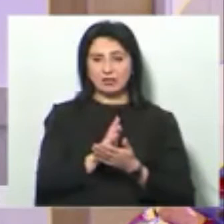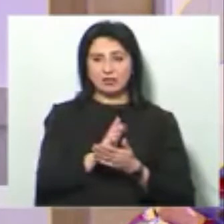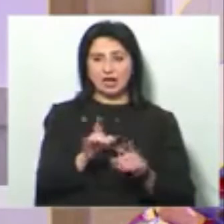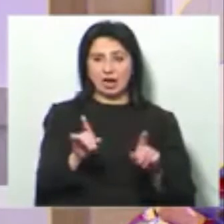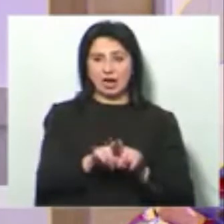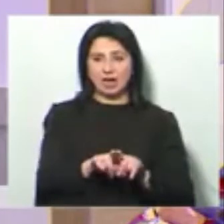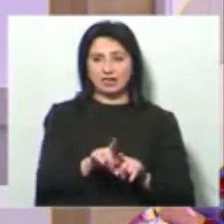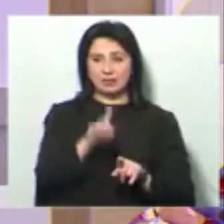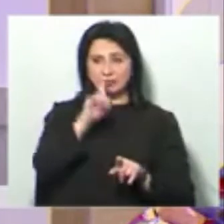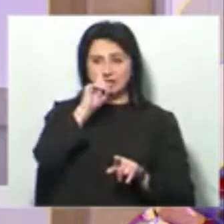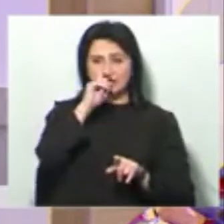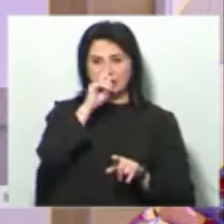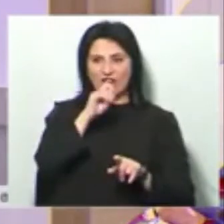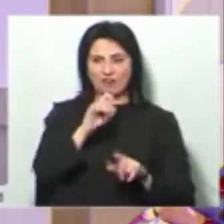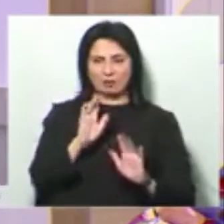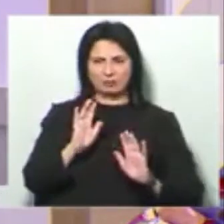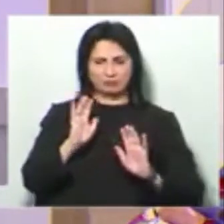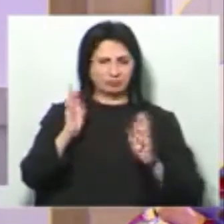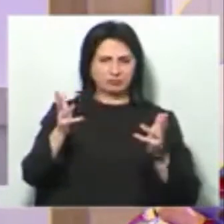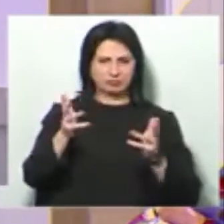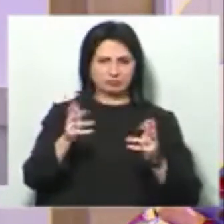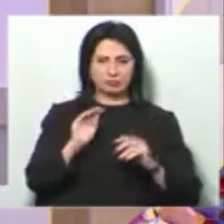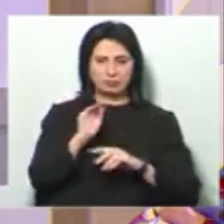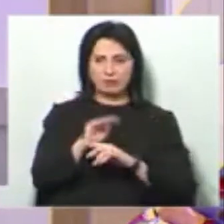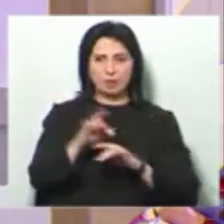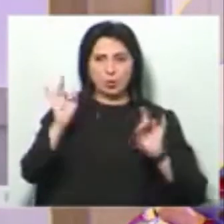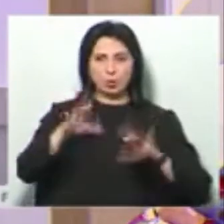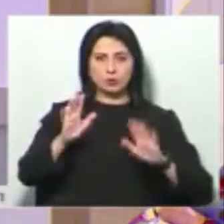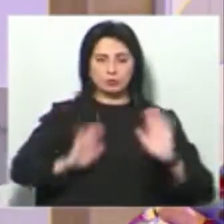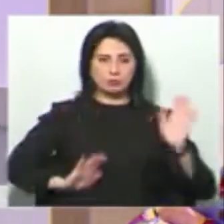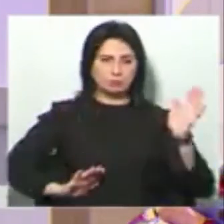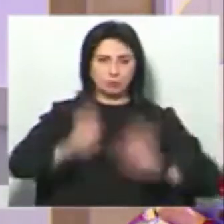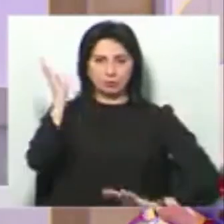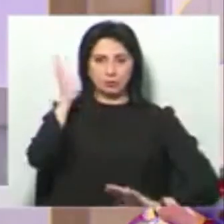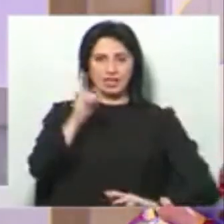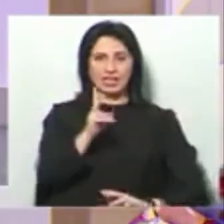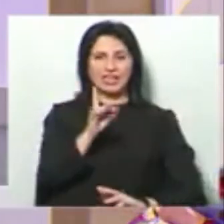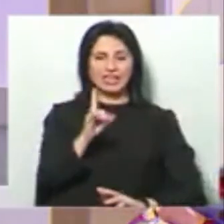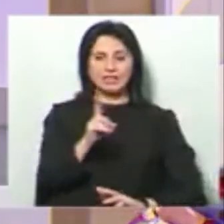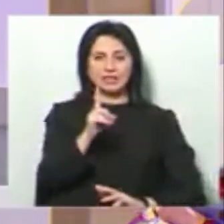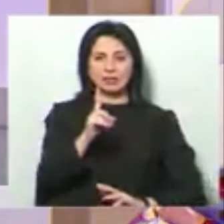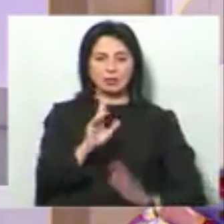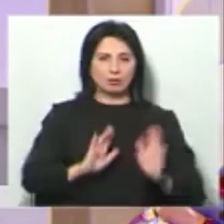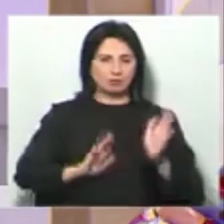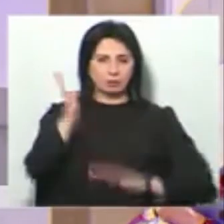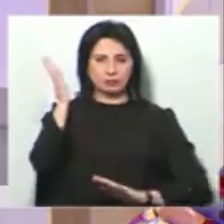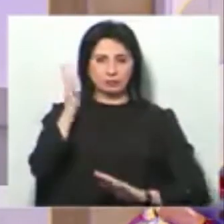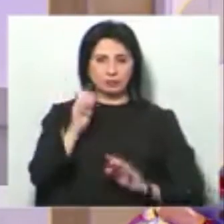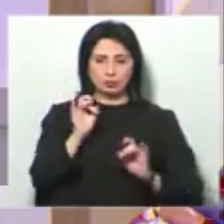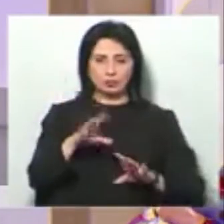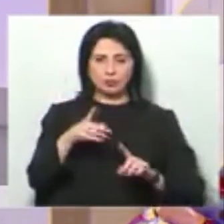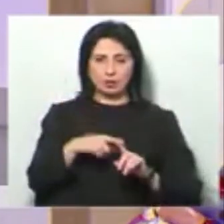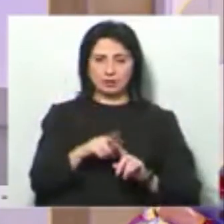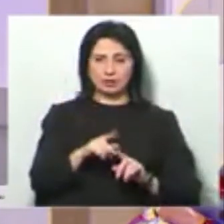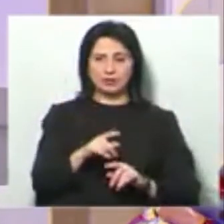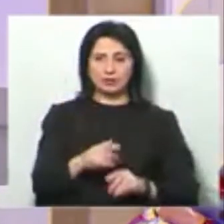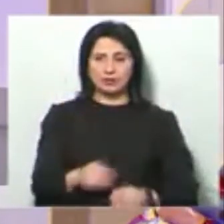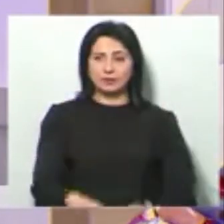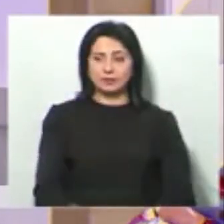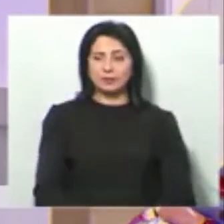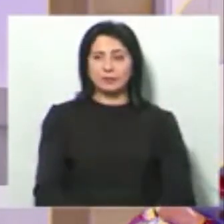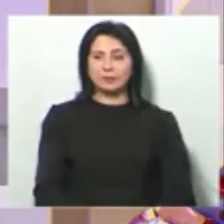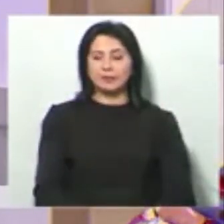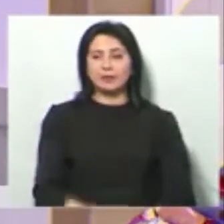ასეთი მწვავე მატება არტერიული ჰიპერტენზია, ანუ უცბად, ანუ კრიზებს რომ ეძახით ჩვენ, უცებ მომატებული სისტოლური წნევა,